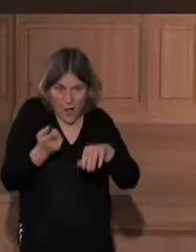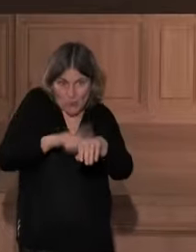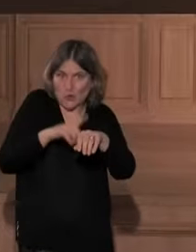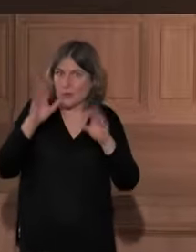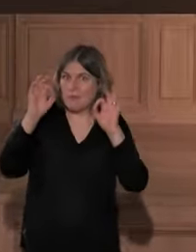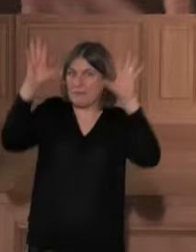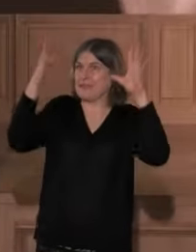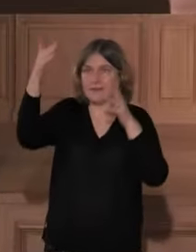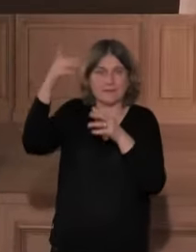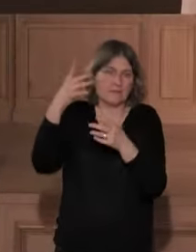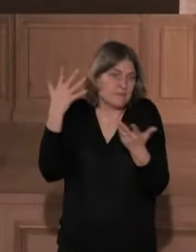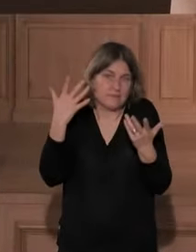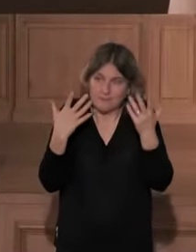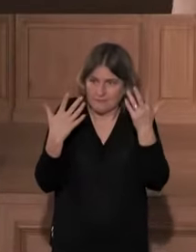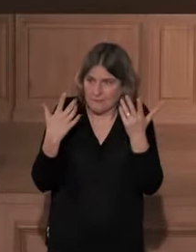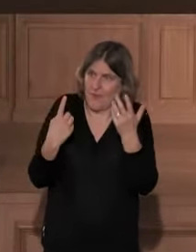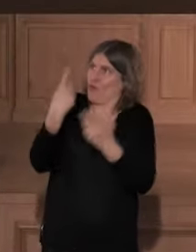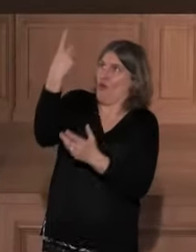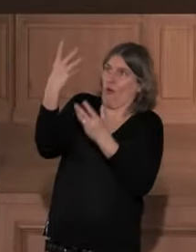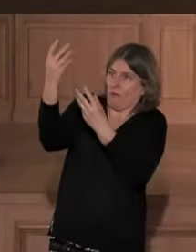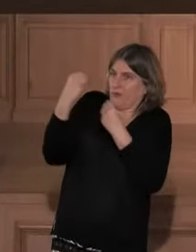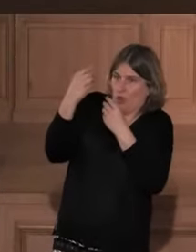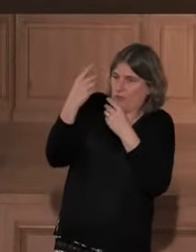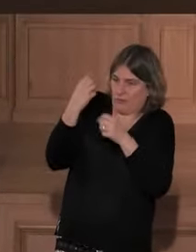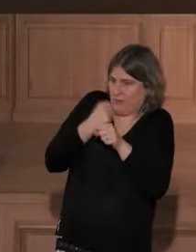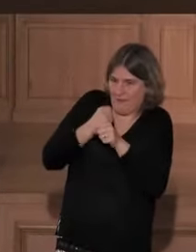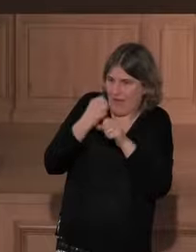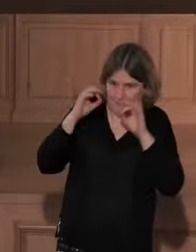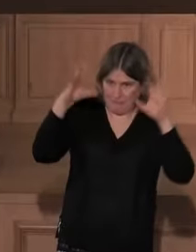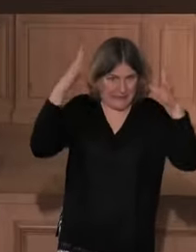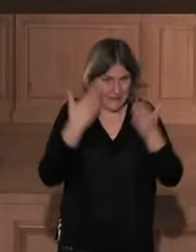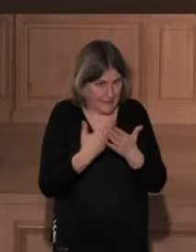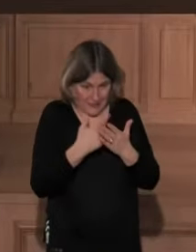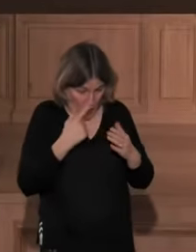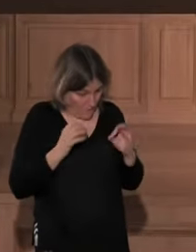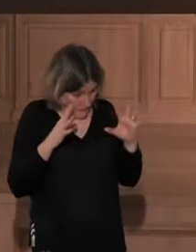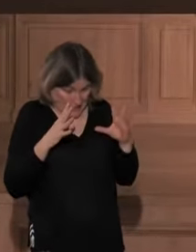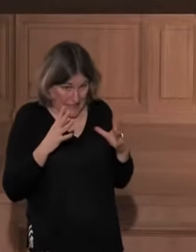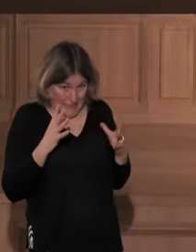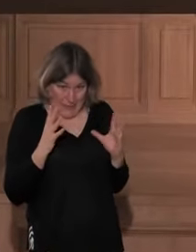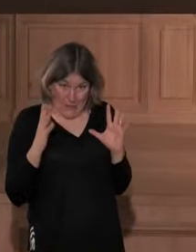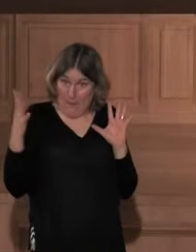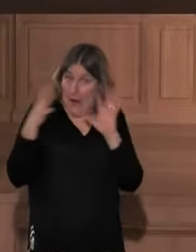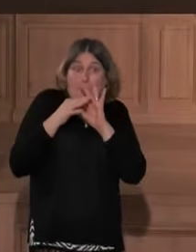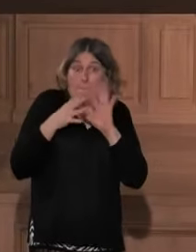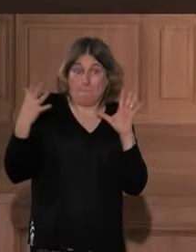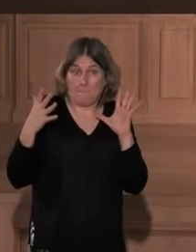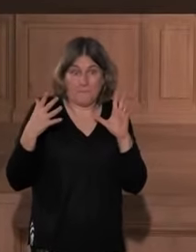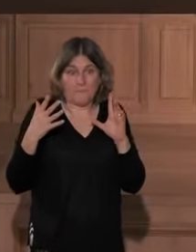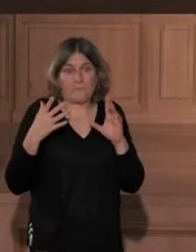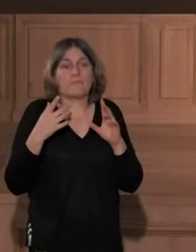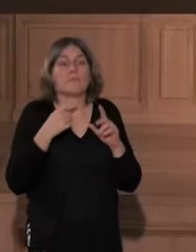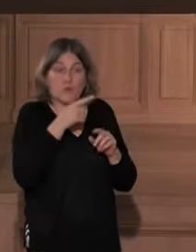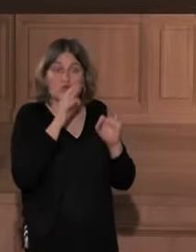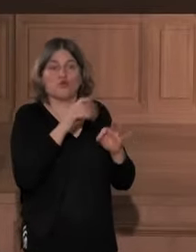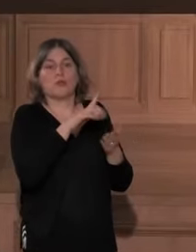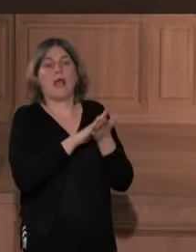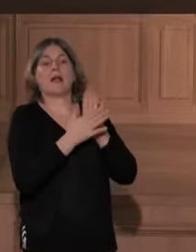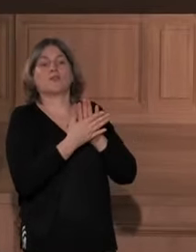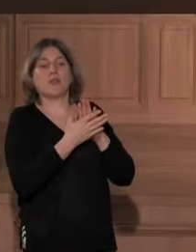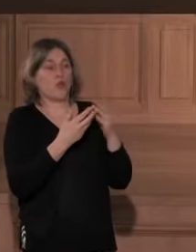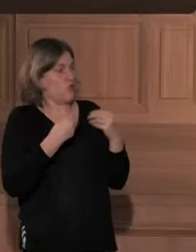je suis dans mes hassanets, je suis dans mon travail, tout va bien. Puis j'ai la chance, vraiment, et ça, c'est très important pour moi. Au silence des juges, je peux